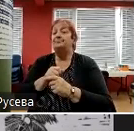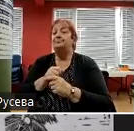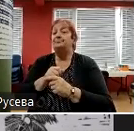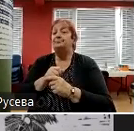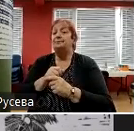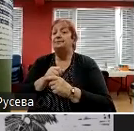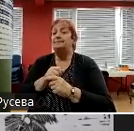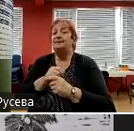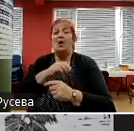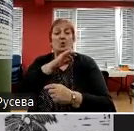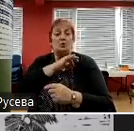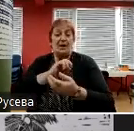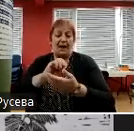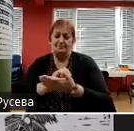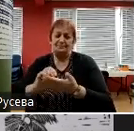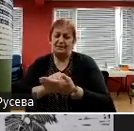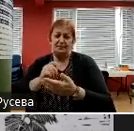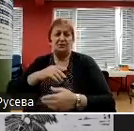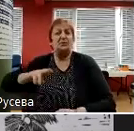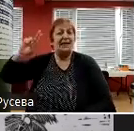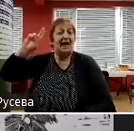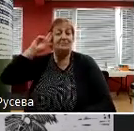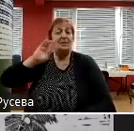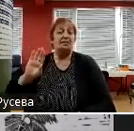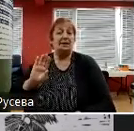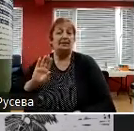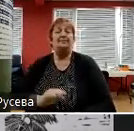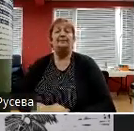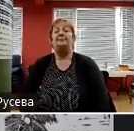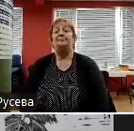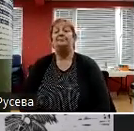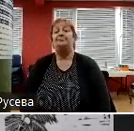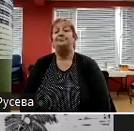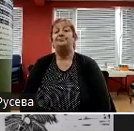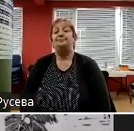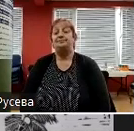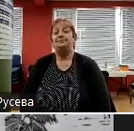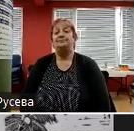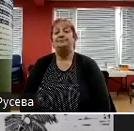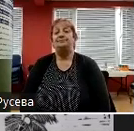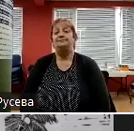да успеете да ги изпълните. Thank you.